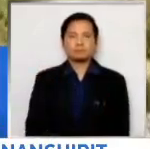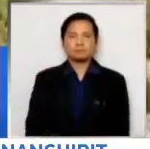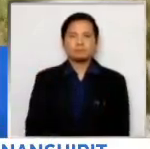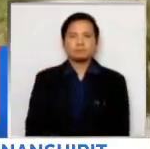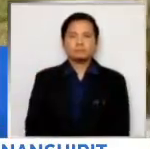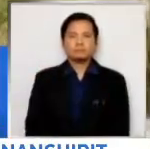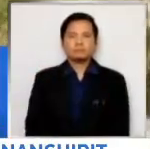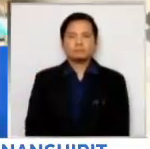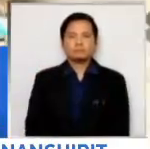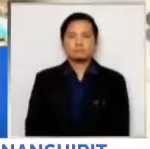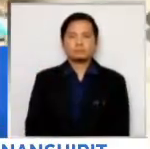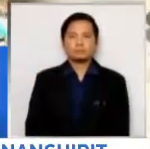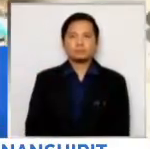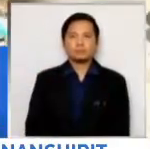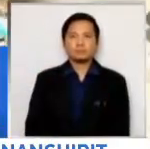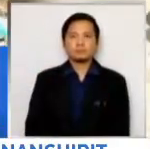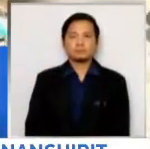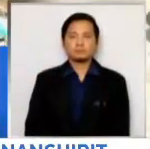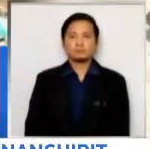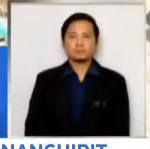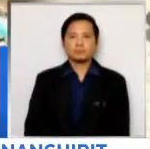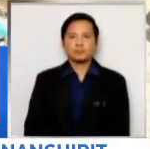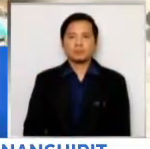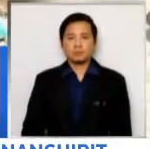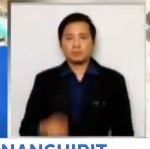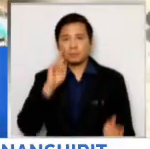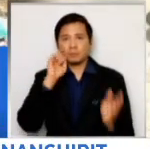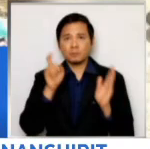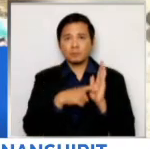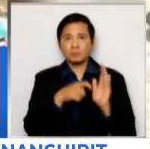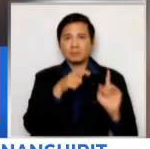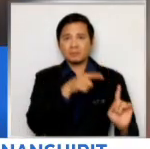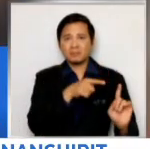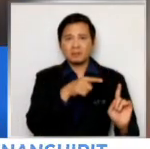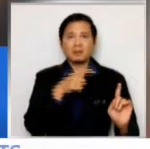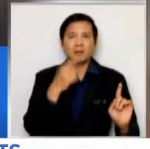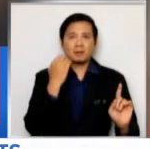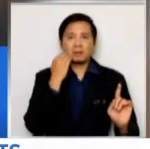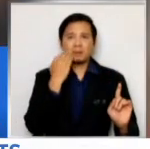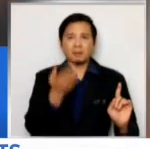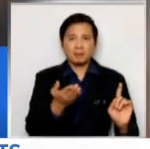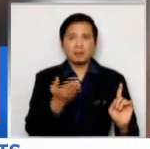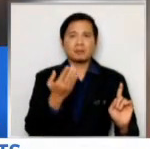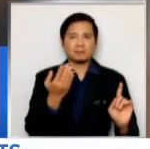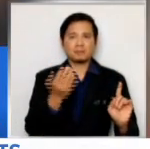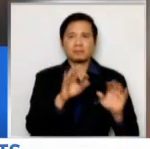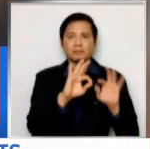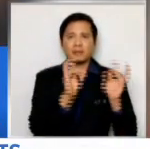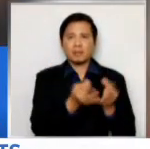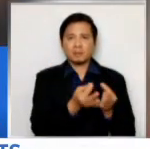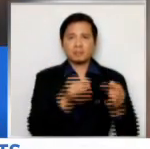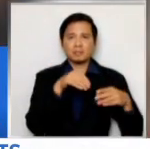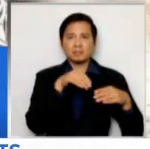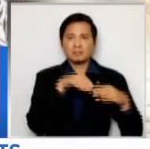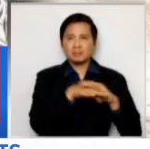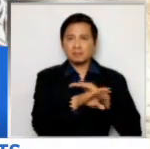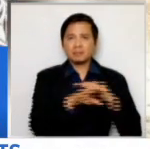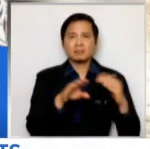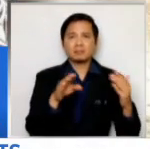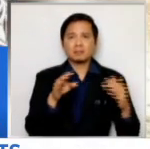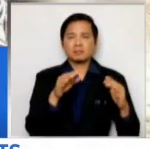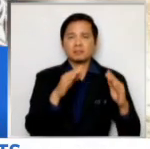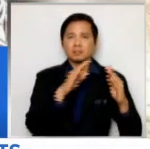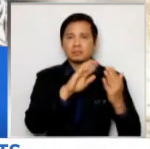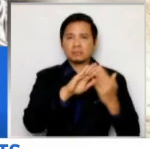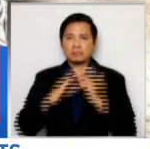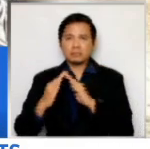Nangangamoy at naaagnas na nang makita ang bangkay ng apat na magkakaanak sa loob ng kanilang bahay sa isang subdivision sa Bacolod City kahapon. Kinilala ang